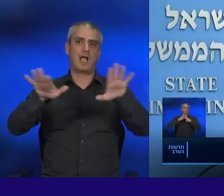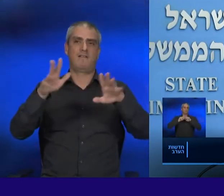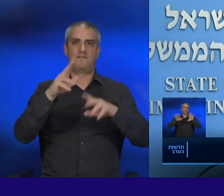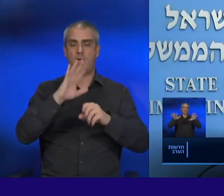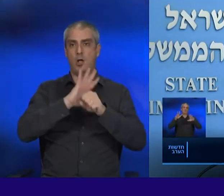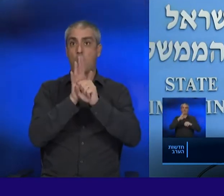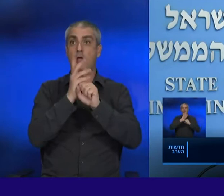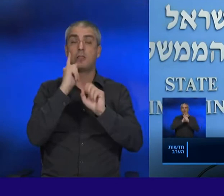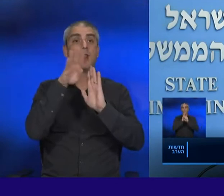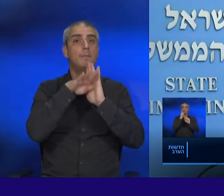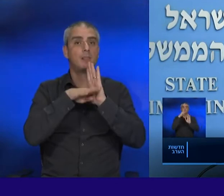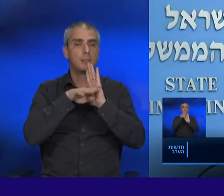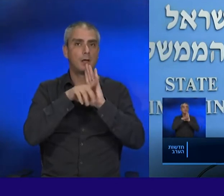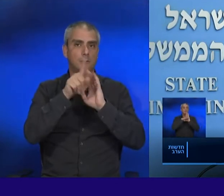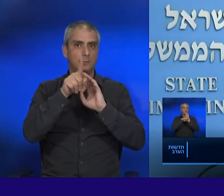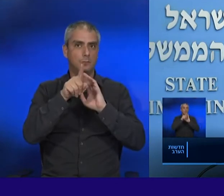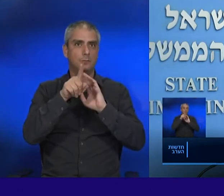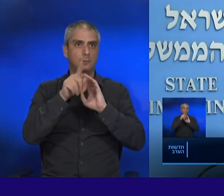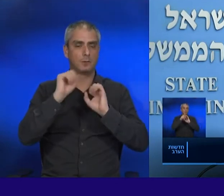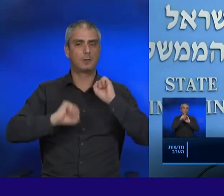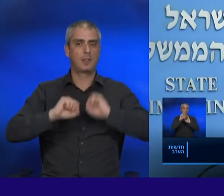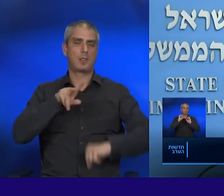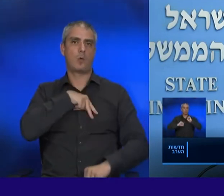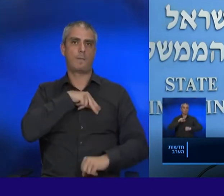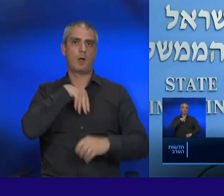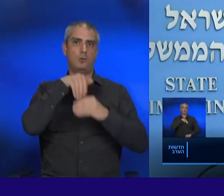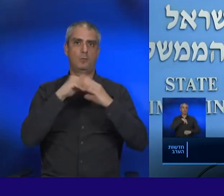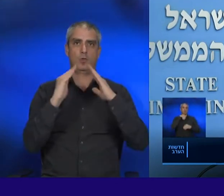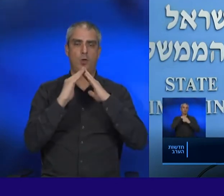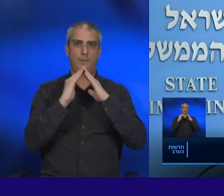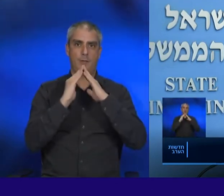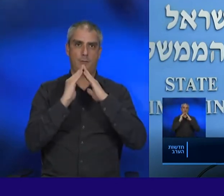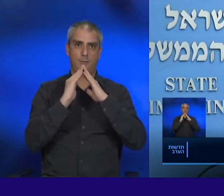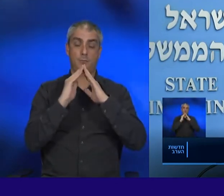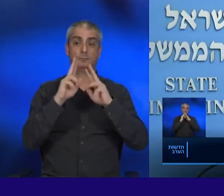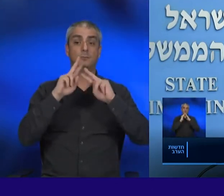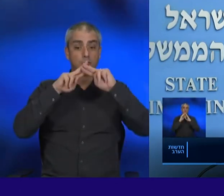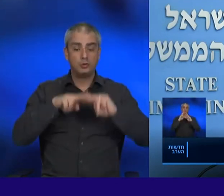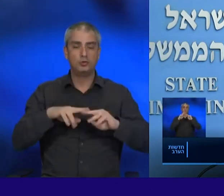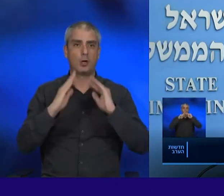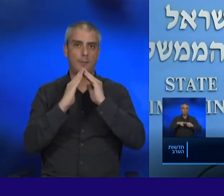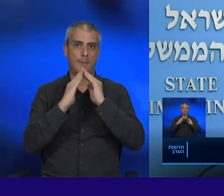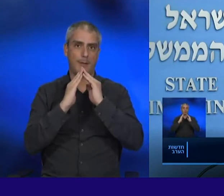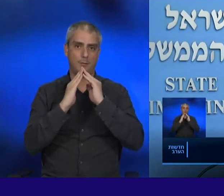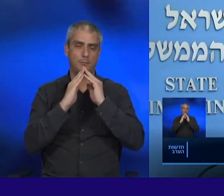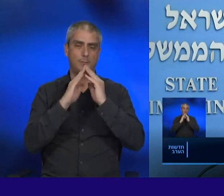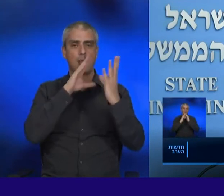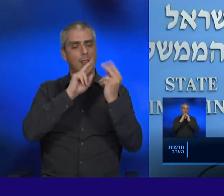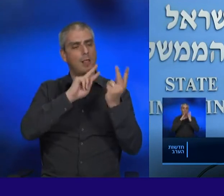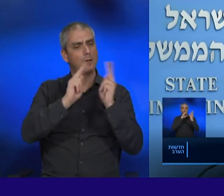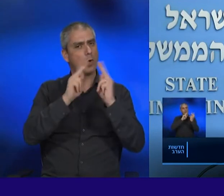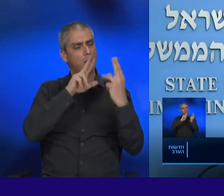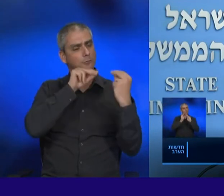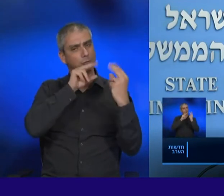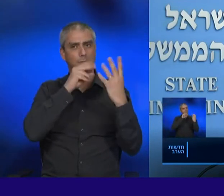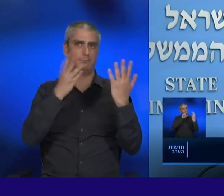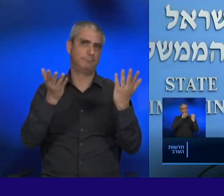בתנאי שתנהגו גם באחריות בתוך הבית. אז יישארו בבית, דברו אחד עם השני